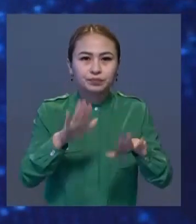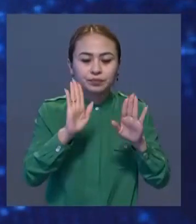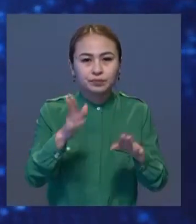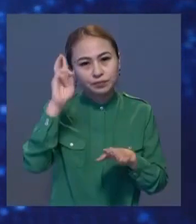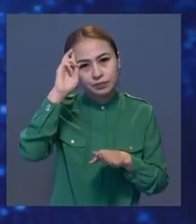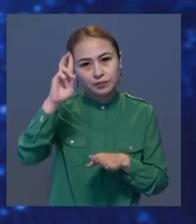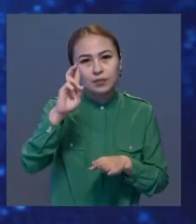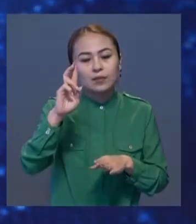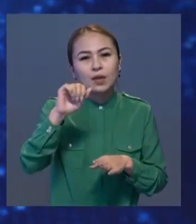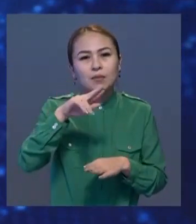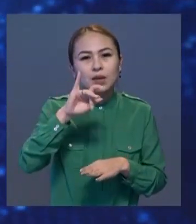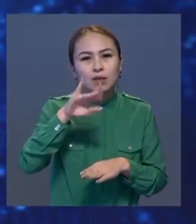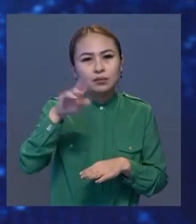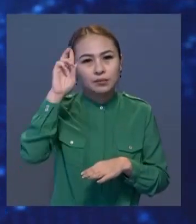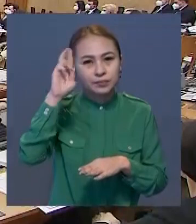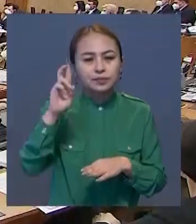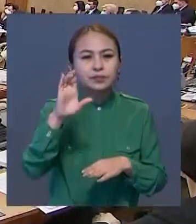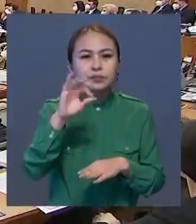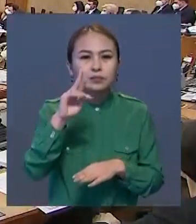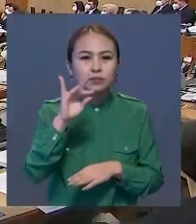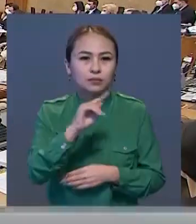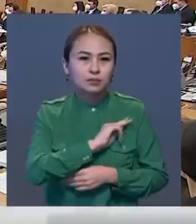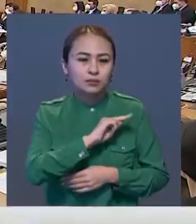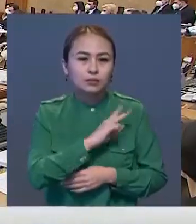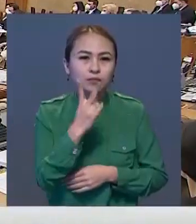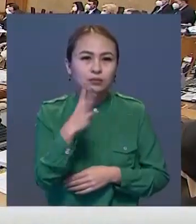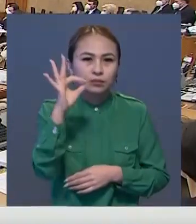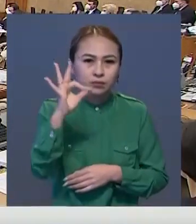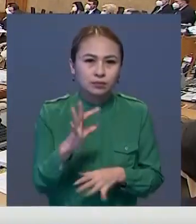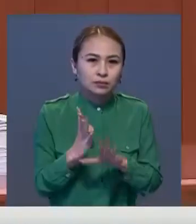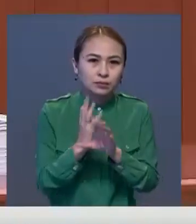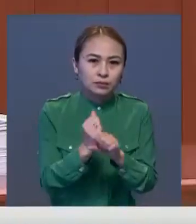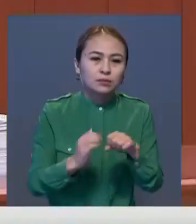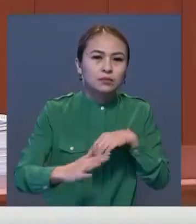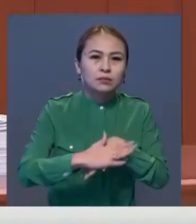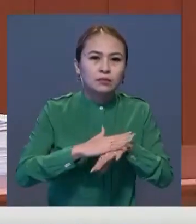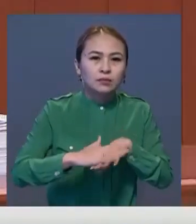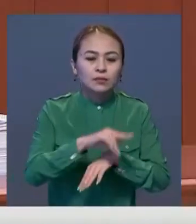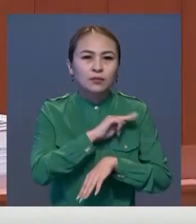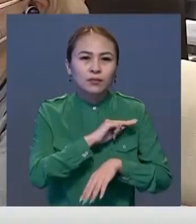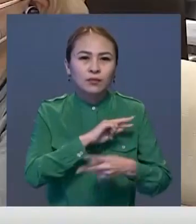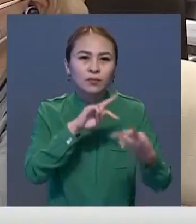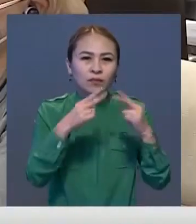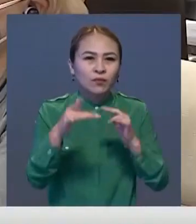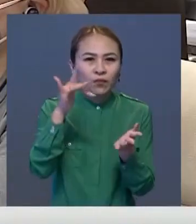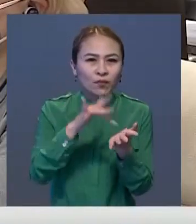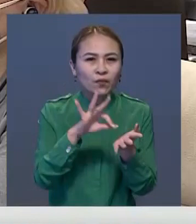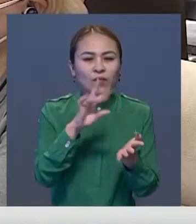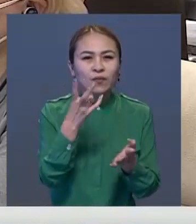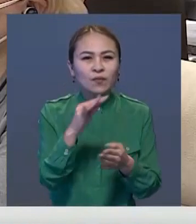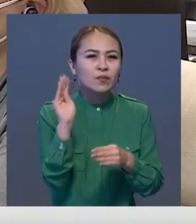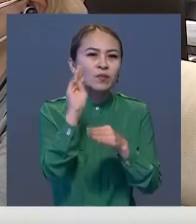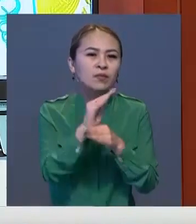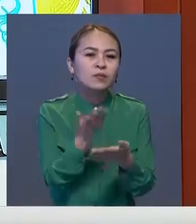цифрландырылады. Сондай-ақ мемлекеттік аппарат пен мемлекеттік сектордағы қызметкерлердің 25%-ы қысқарады. Ал халыққа қызмет көрсету орталықтары